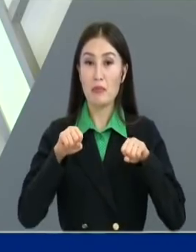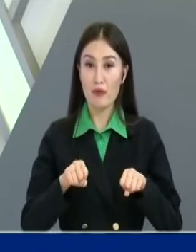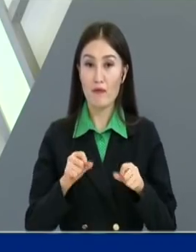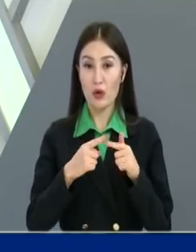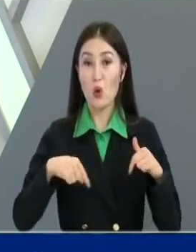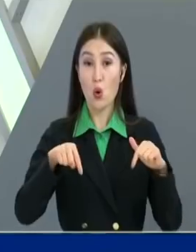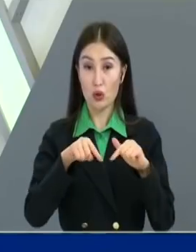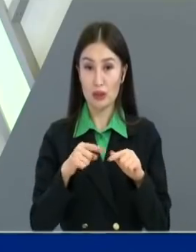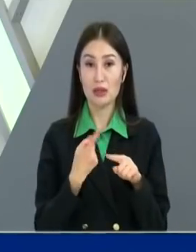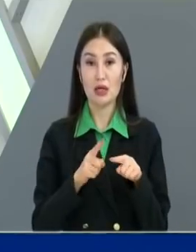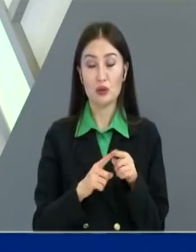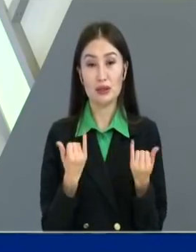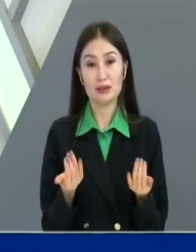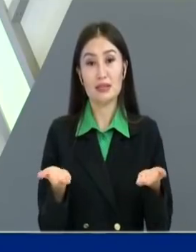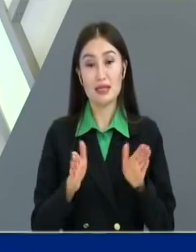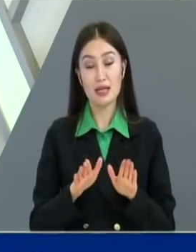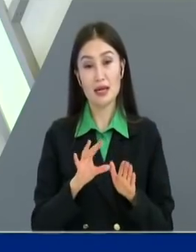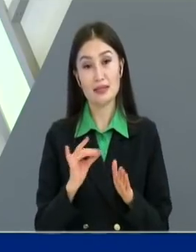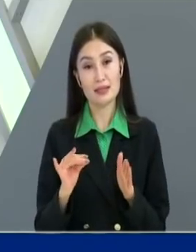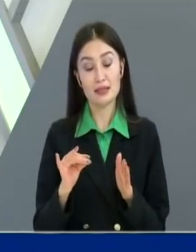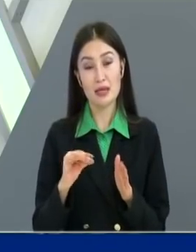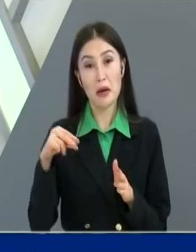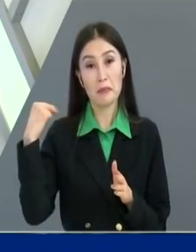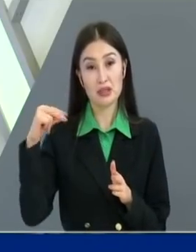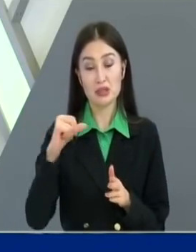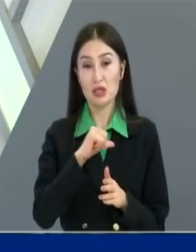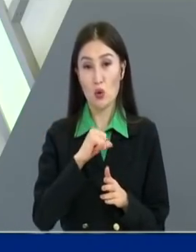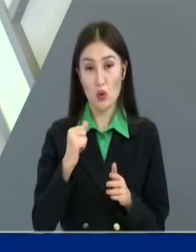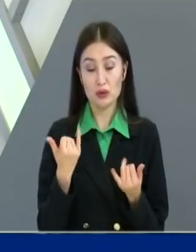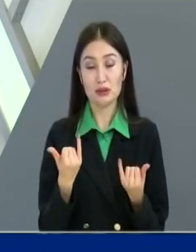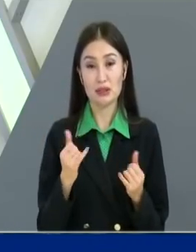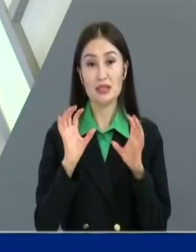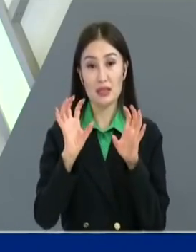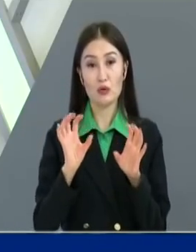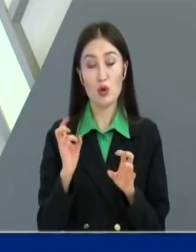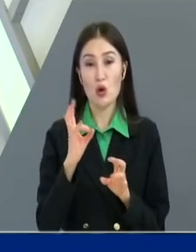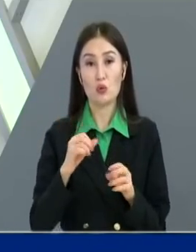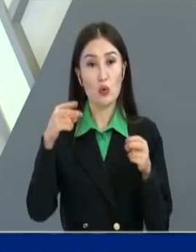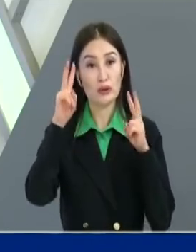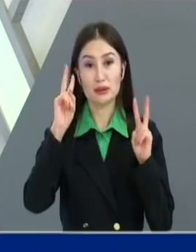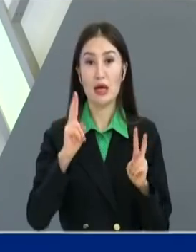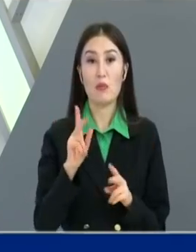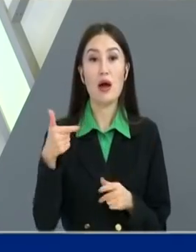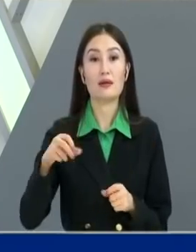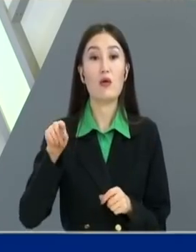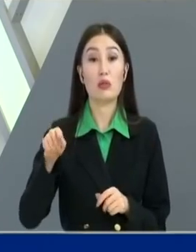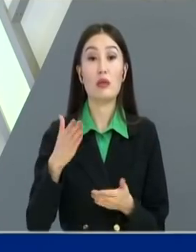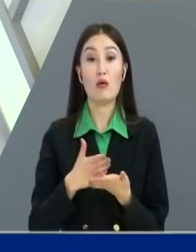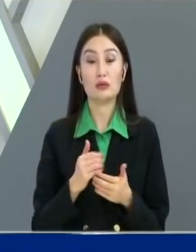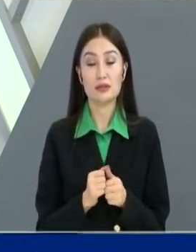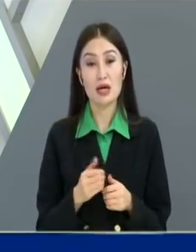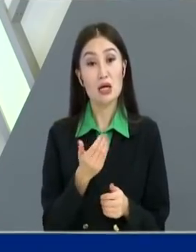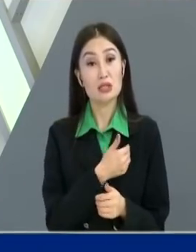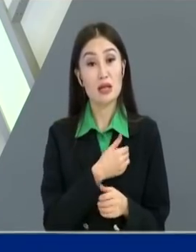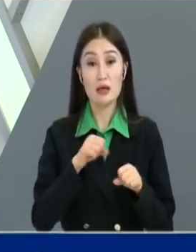органы, которые сейчас остались, в том числе и президент, он тоже легитимен, правда, никто не знает, где он находится. Желание и право